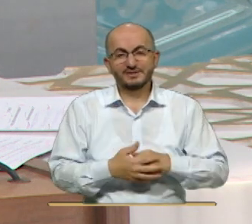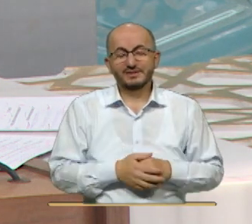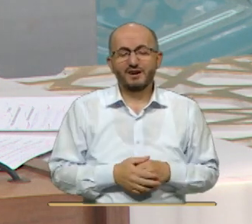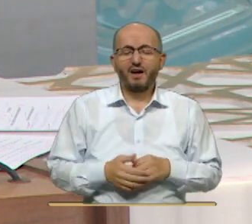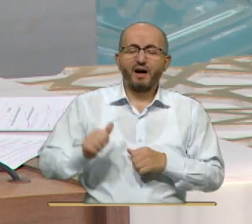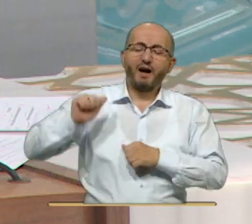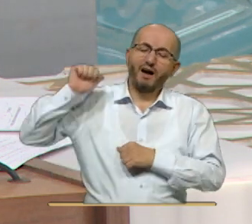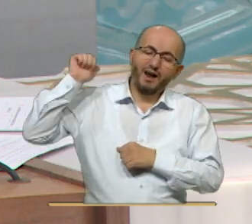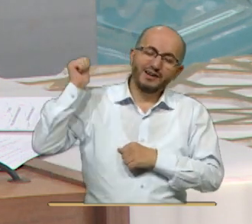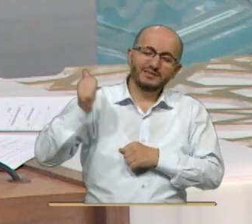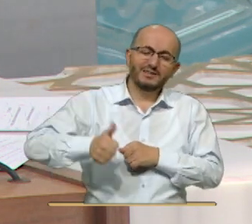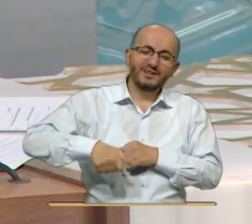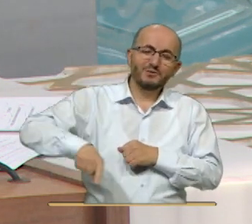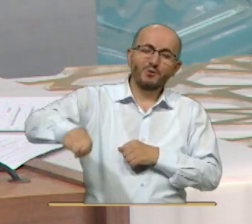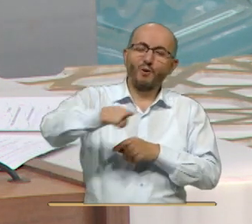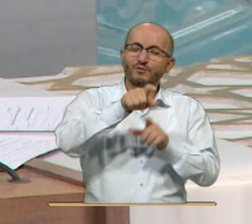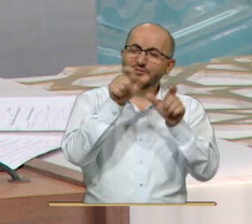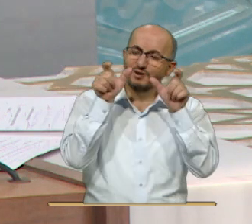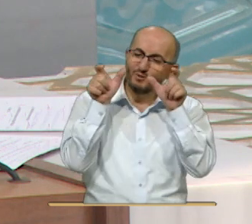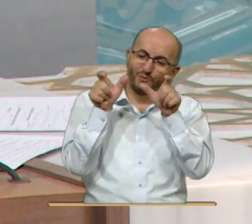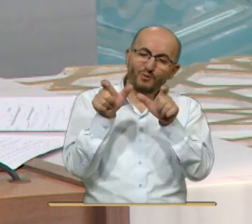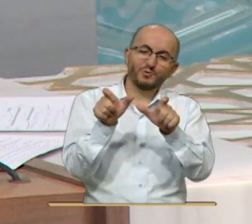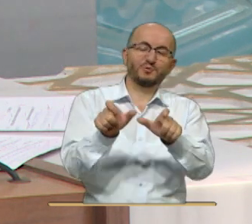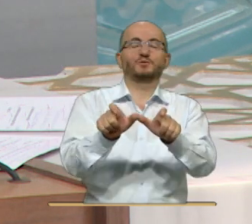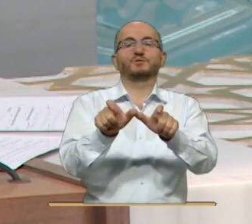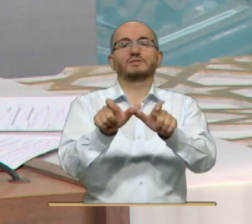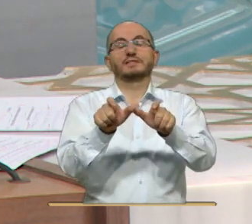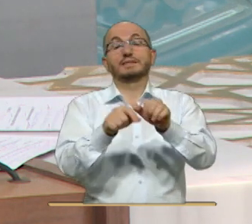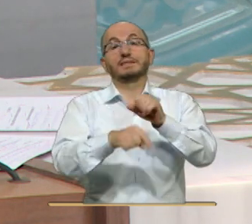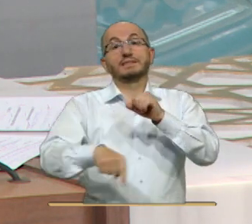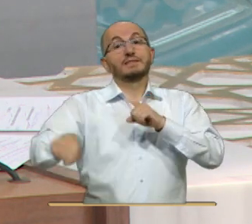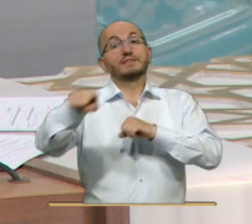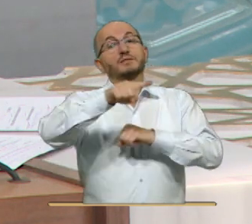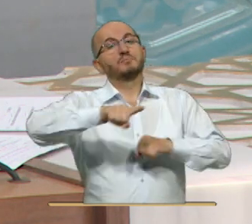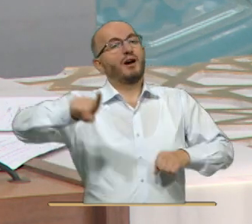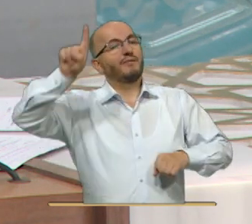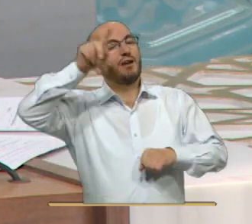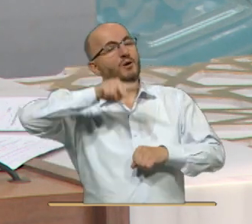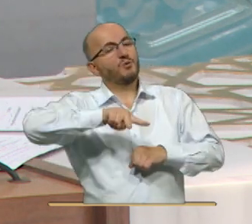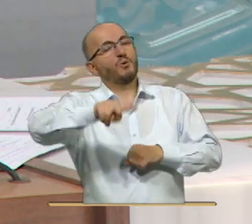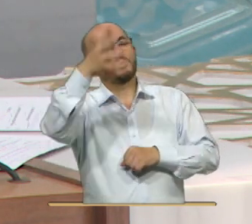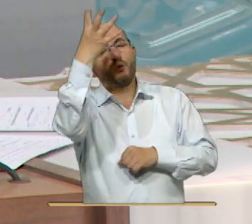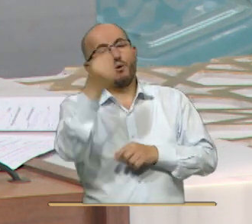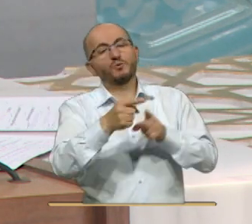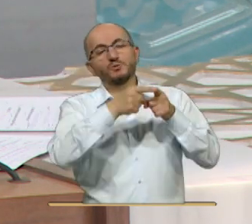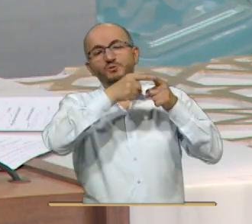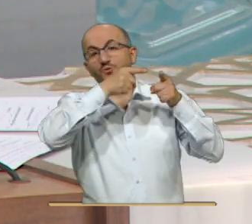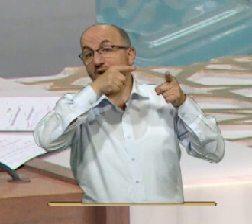Her daim onları himaye eder. Siz Mevla'nın yolunda olduğunuz